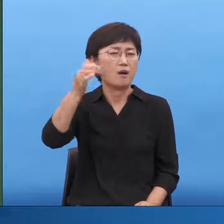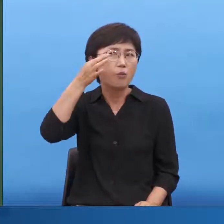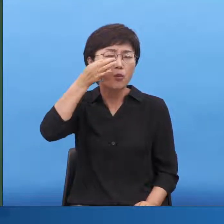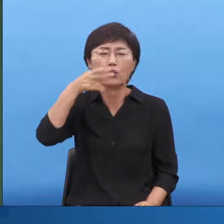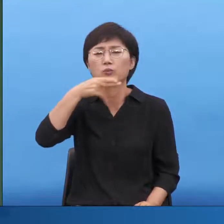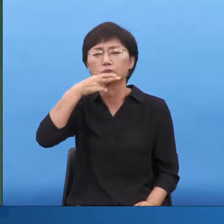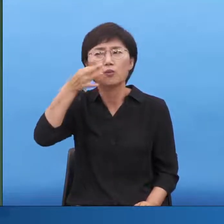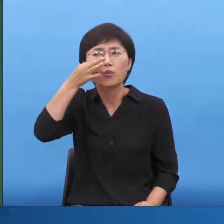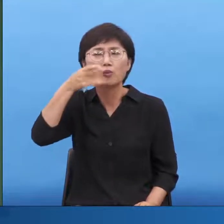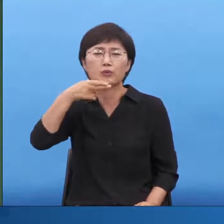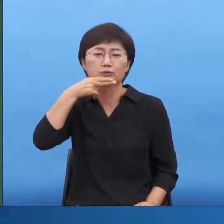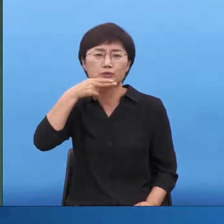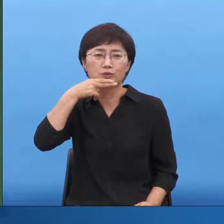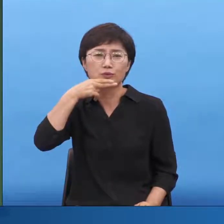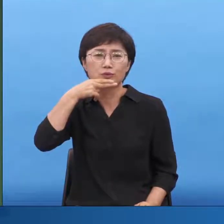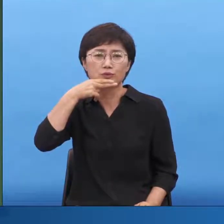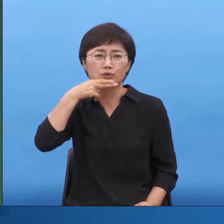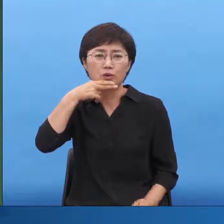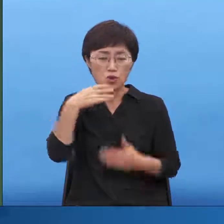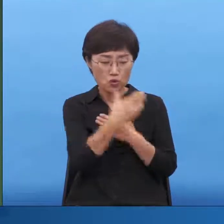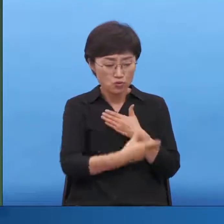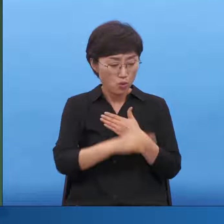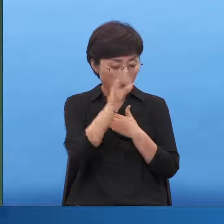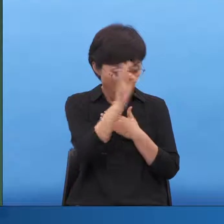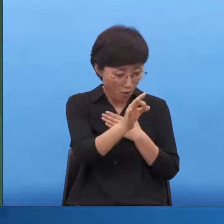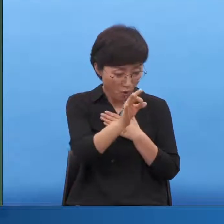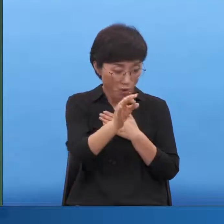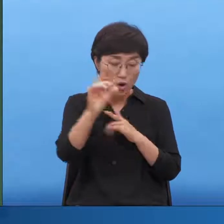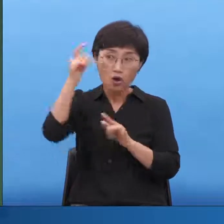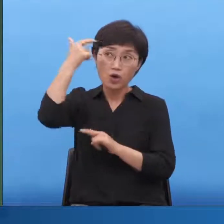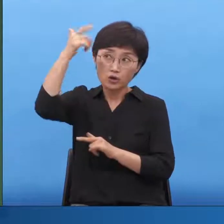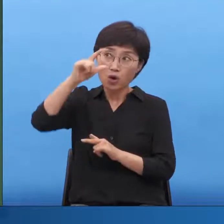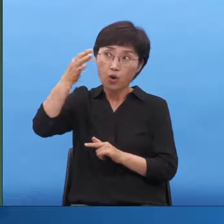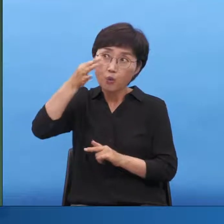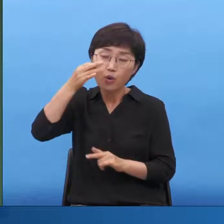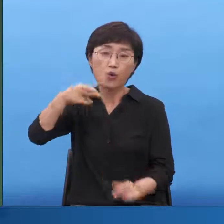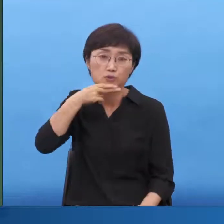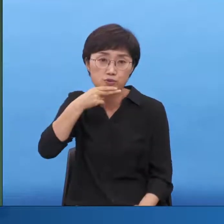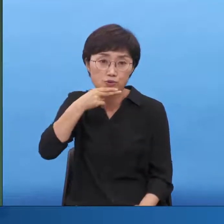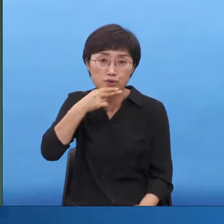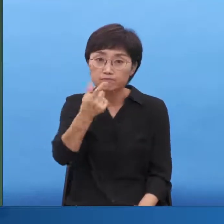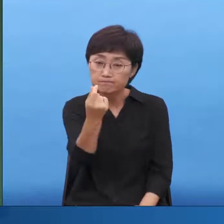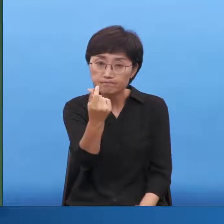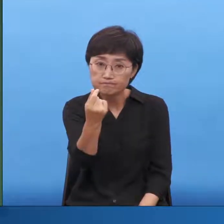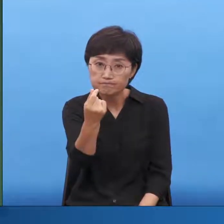肉体看得见，灵看不见，但灵才是真实的。 그러면 영적 상태가 만들어지고 난 뒤에 나중에 응답은 오는 거란 말이에요.